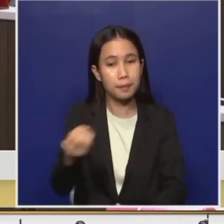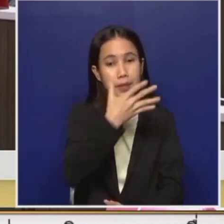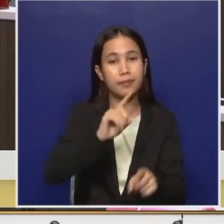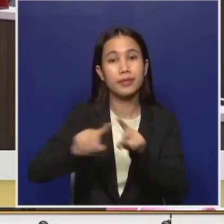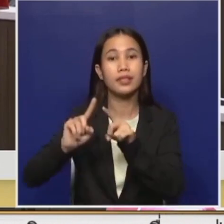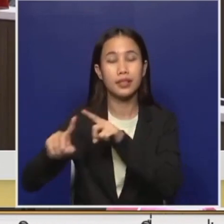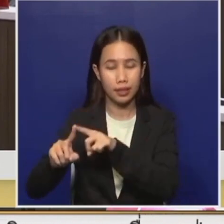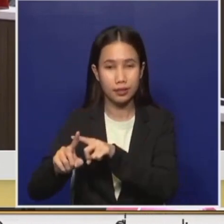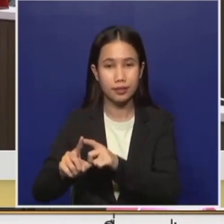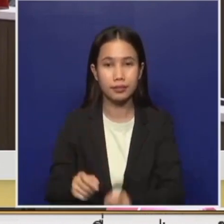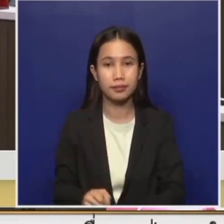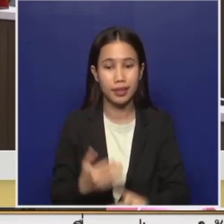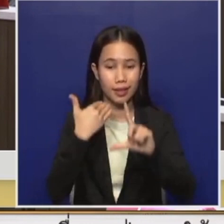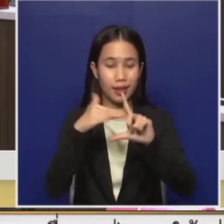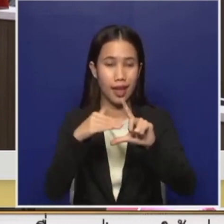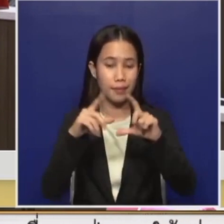application line